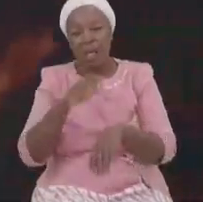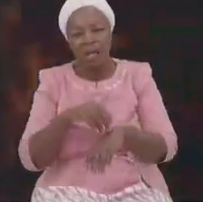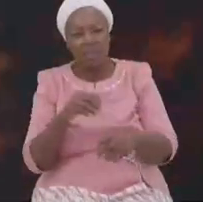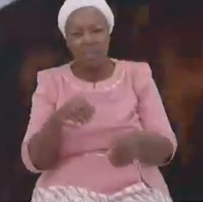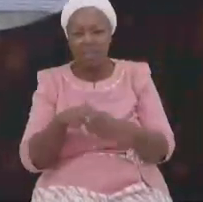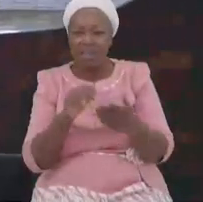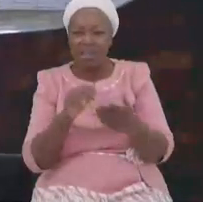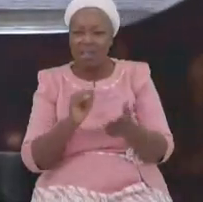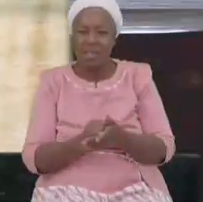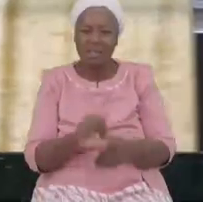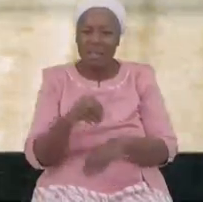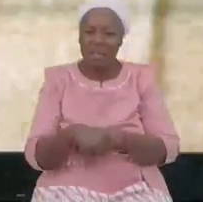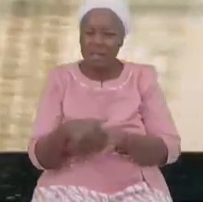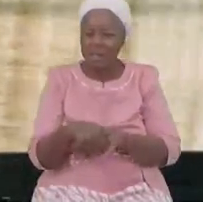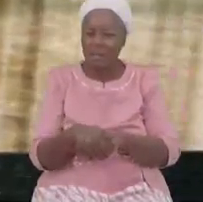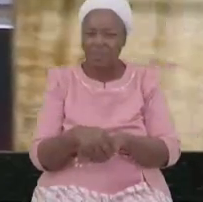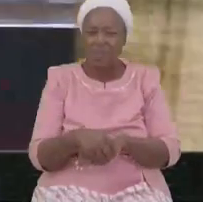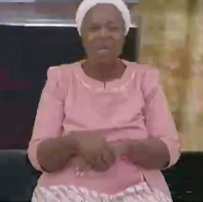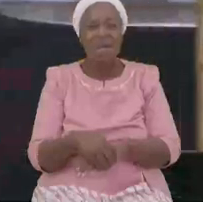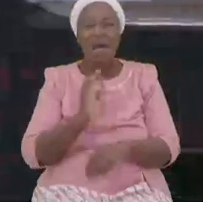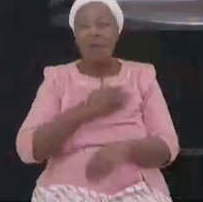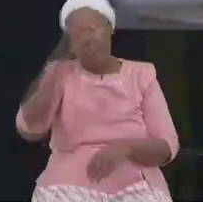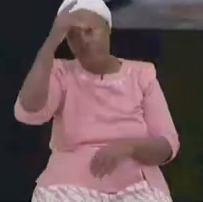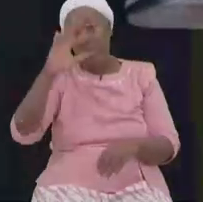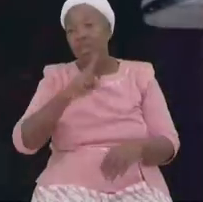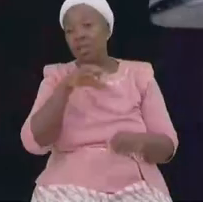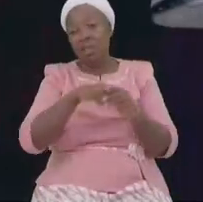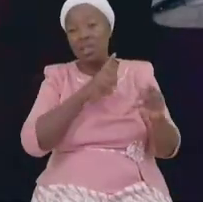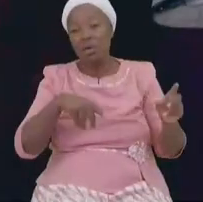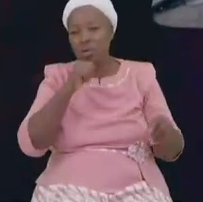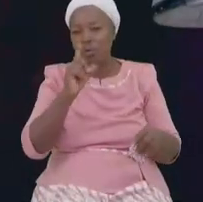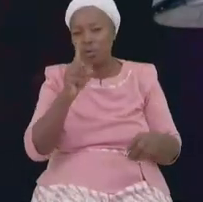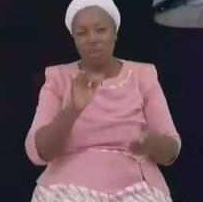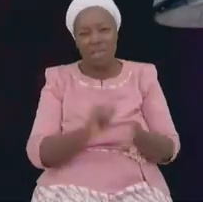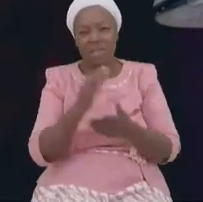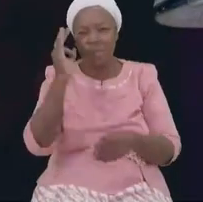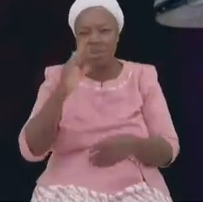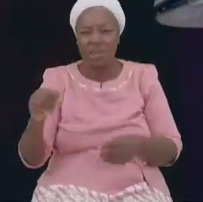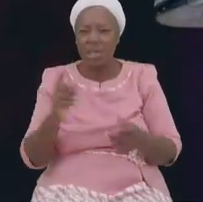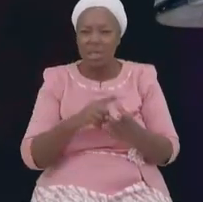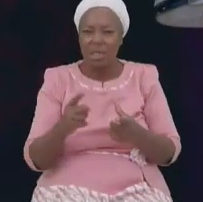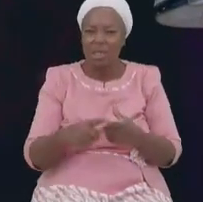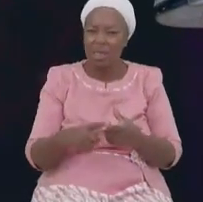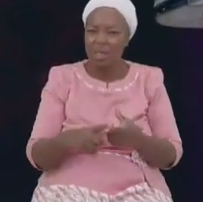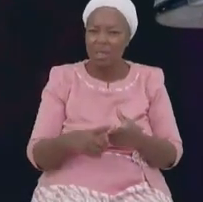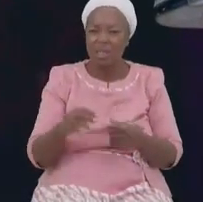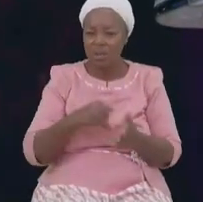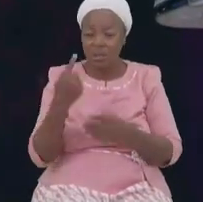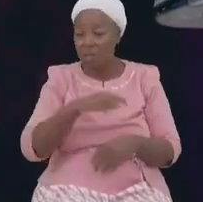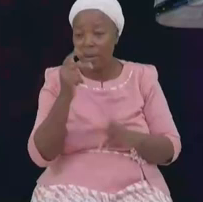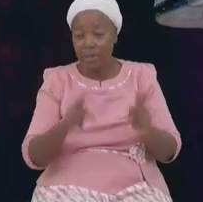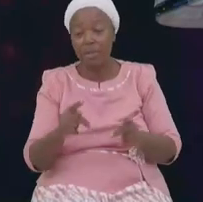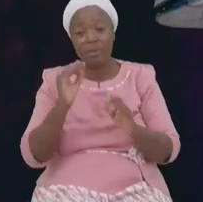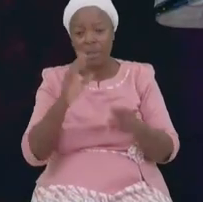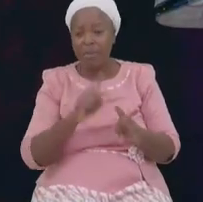prêchais, c'était une autre personne qui prêchait. Et tout d'un coup, la lumière s'est éteinte.